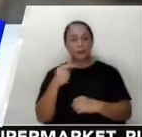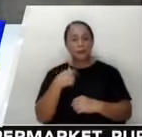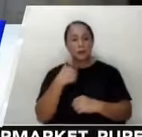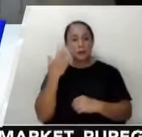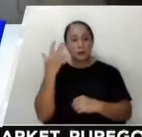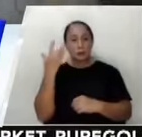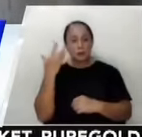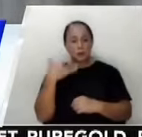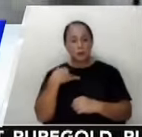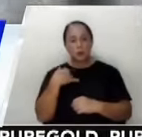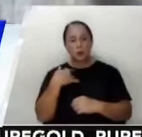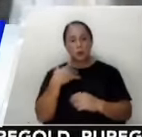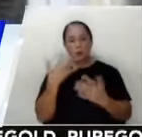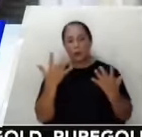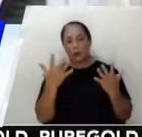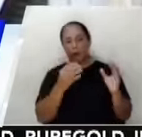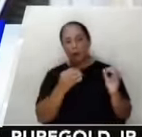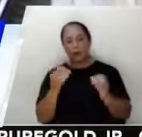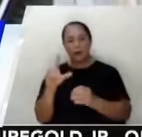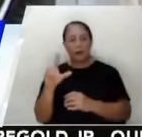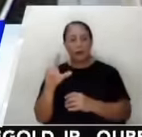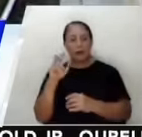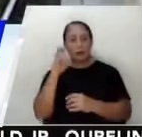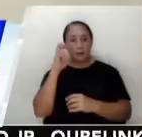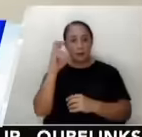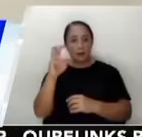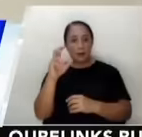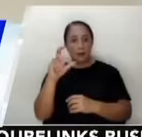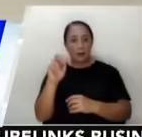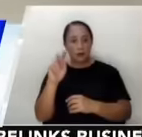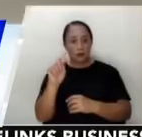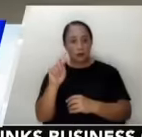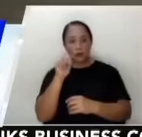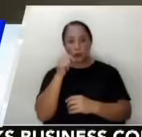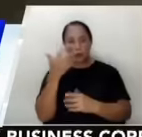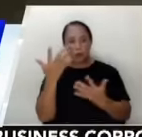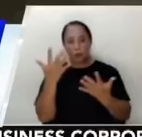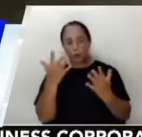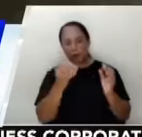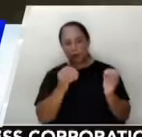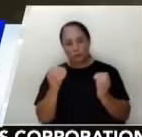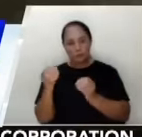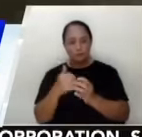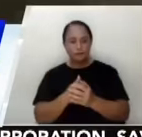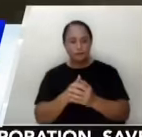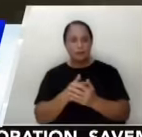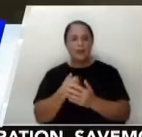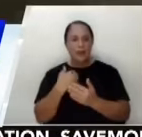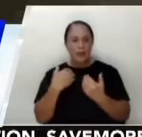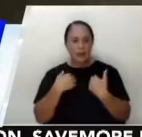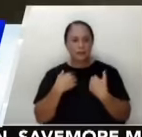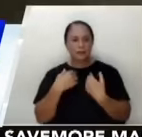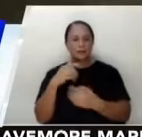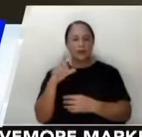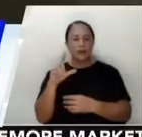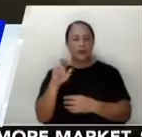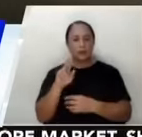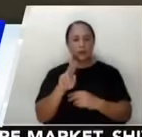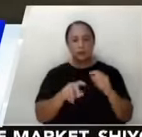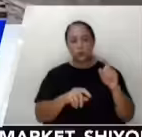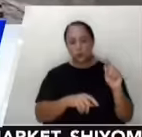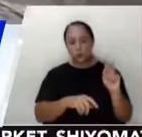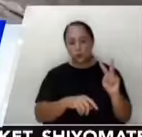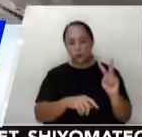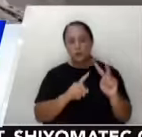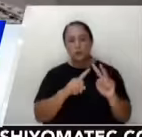tigil operasyon ng LRT1 bukas para sa Semana Santa. May biyahe naman daw ang LRT2, pero